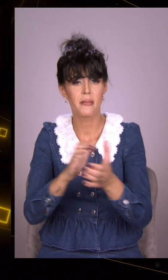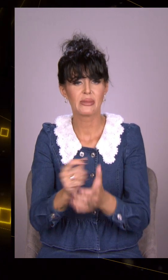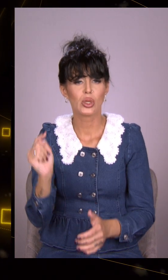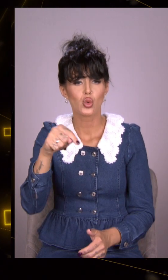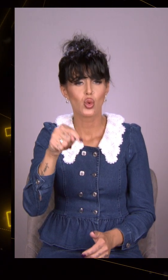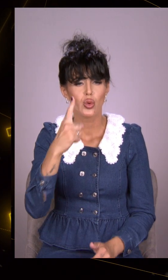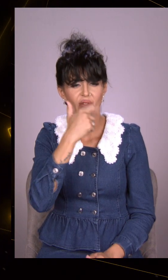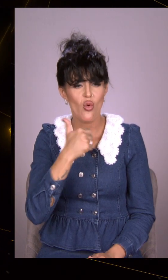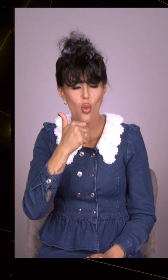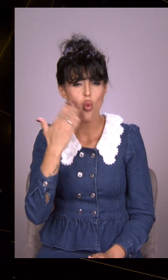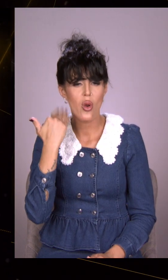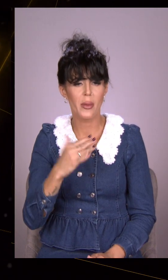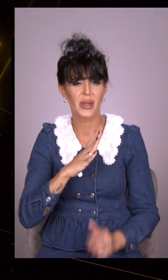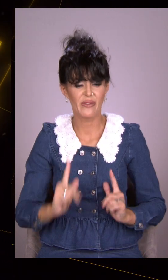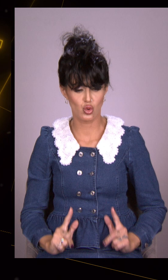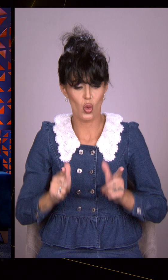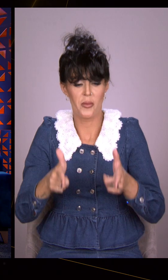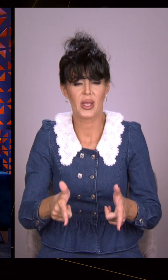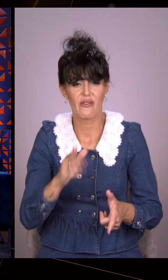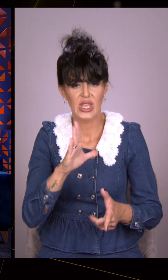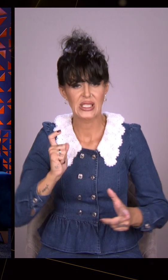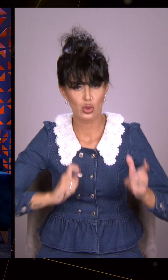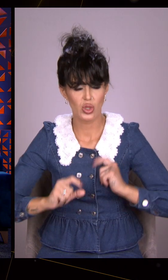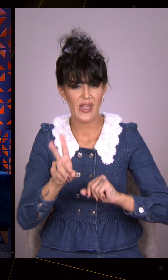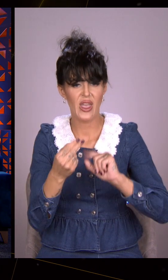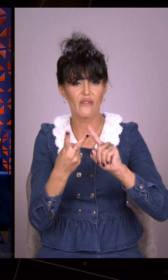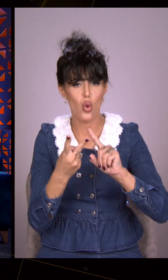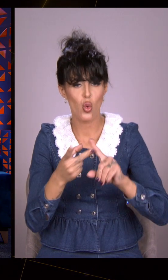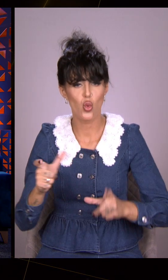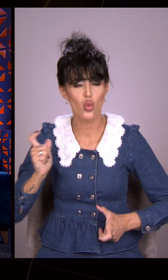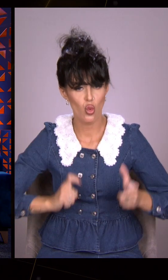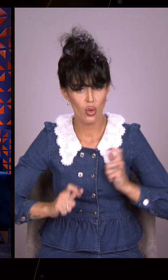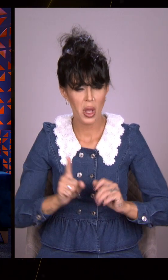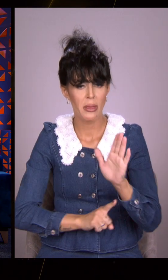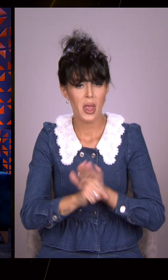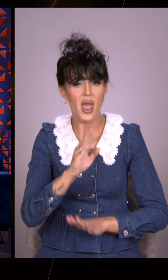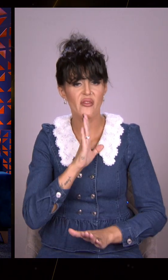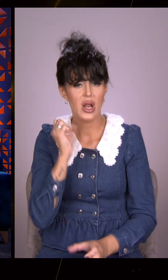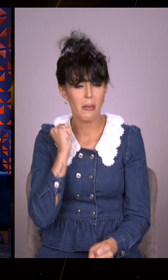коли вступала до інституту. На другому курсі вона вже почала працювати